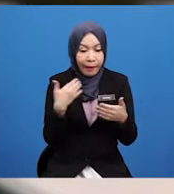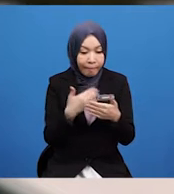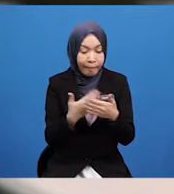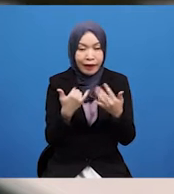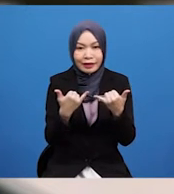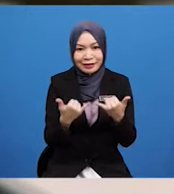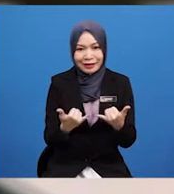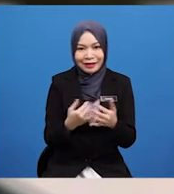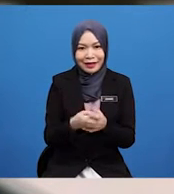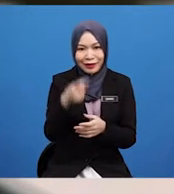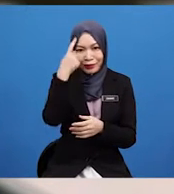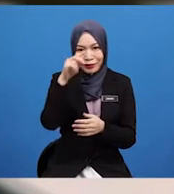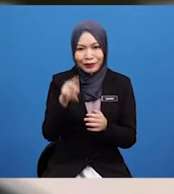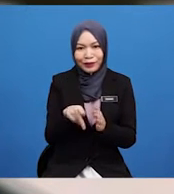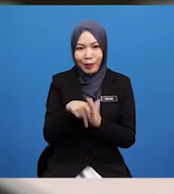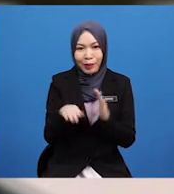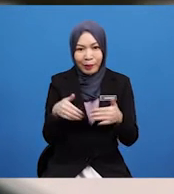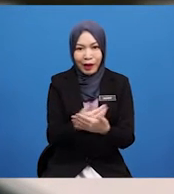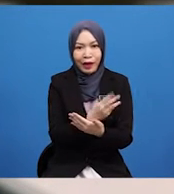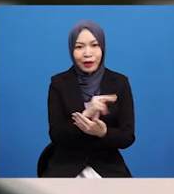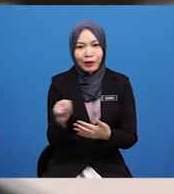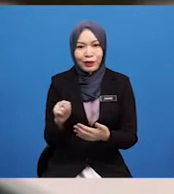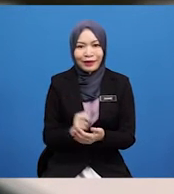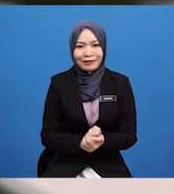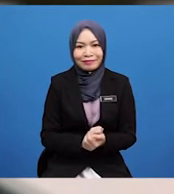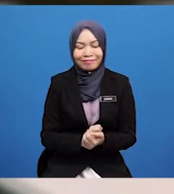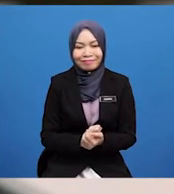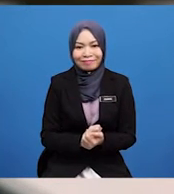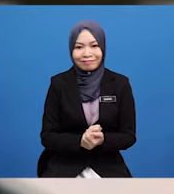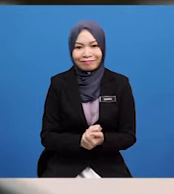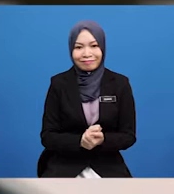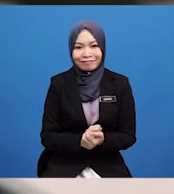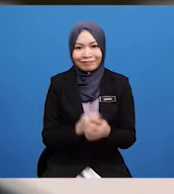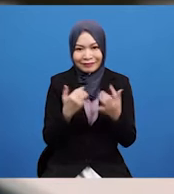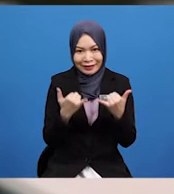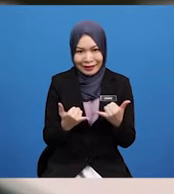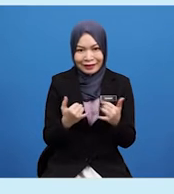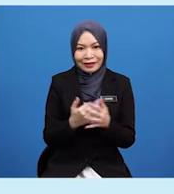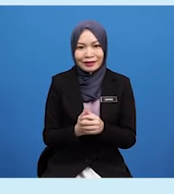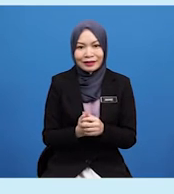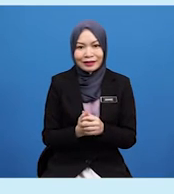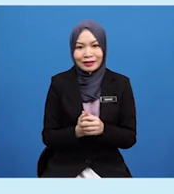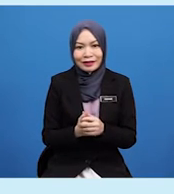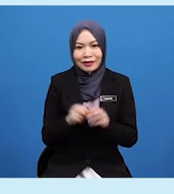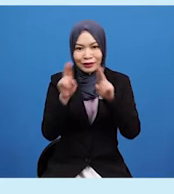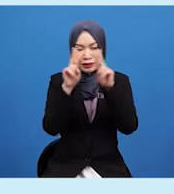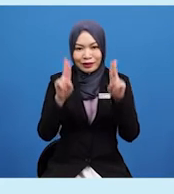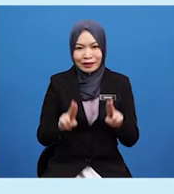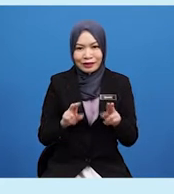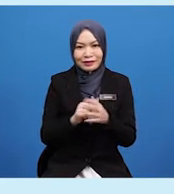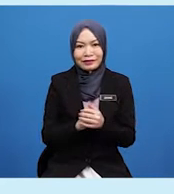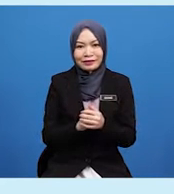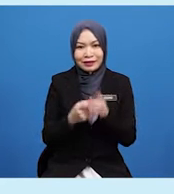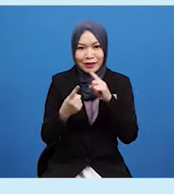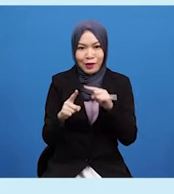soal namyang takhir untuk sesi pembelajaran pada hari ini adalah pada pendapat